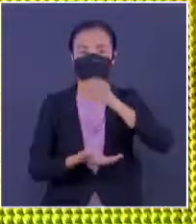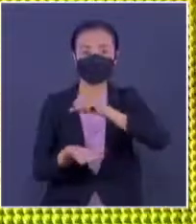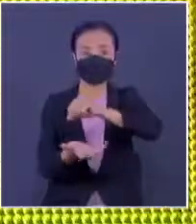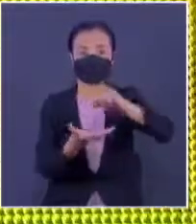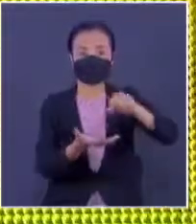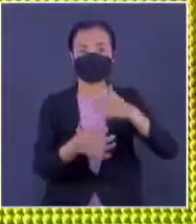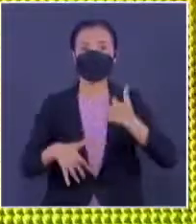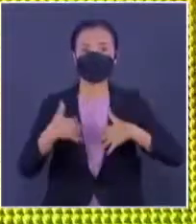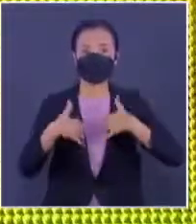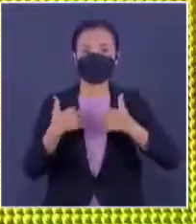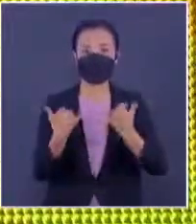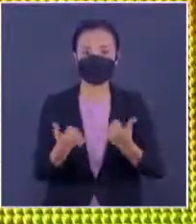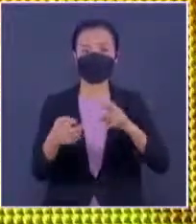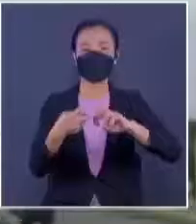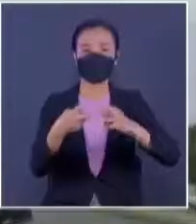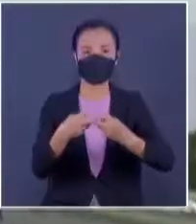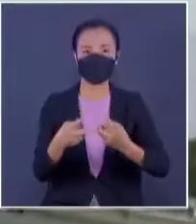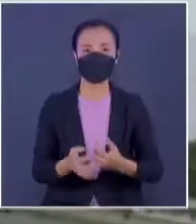ความเดือดร้อนในช่วงวิกฤตแบบนี้ด้วยค่ะ